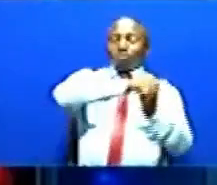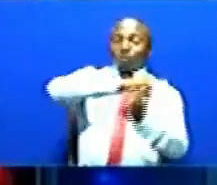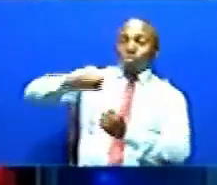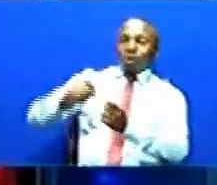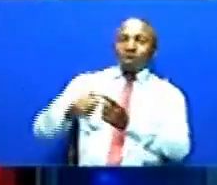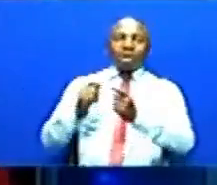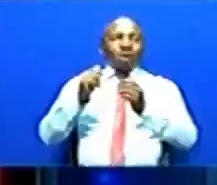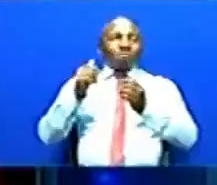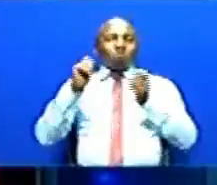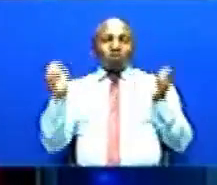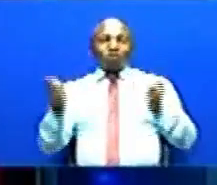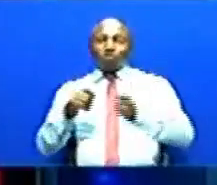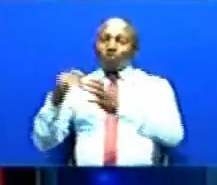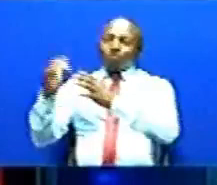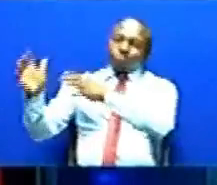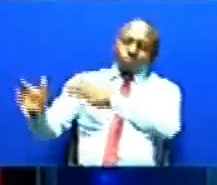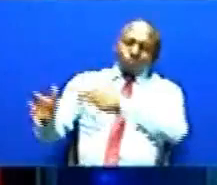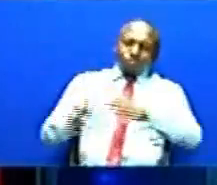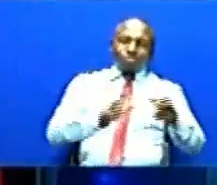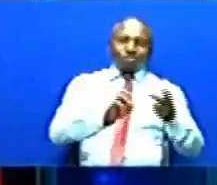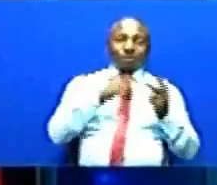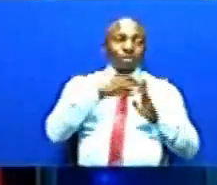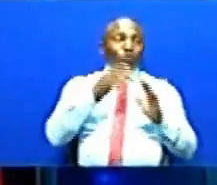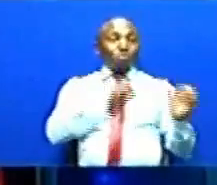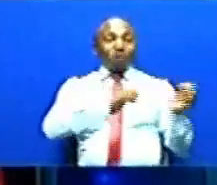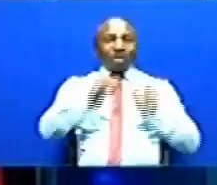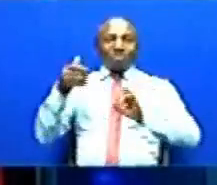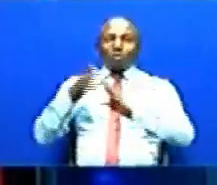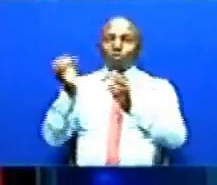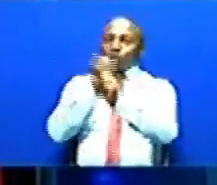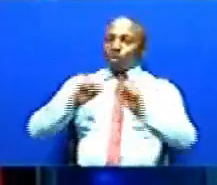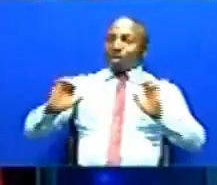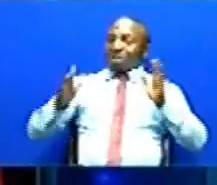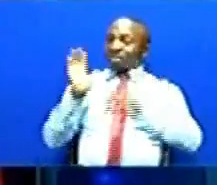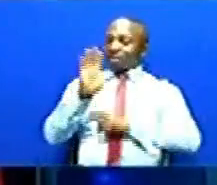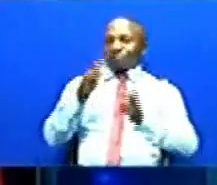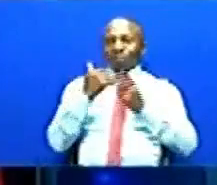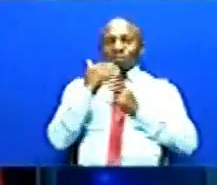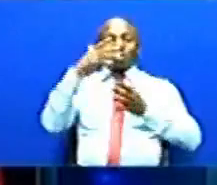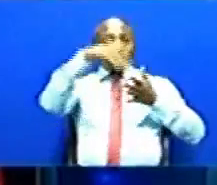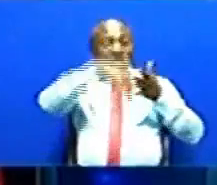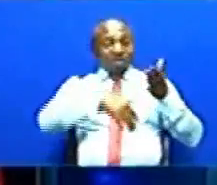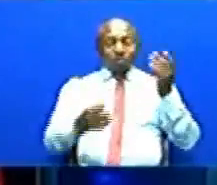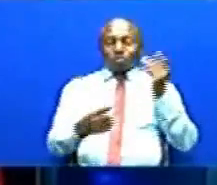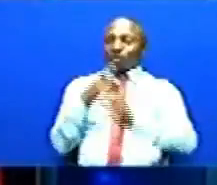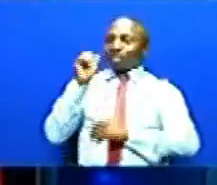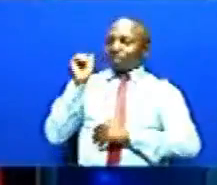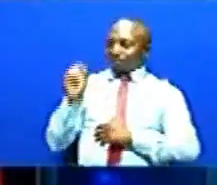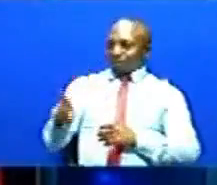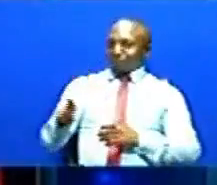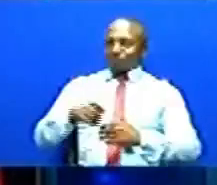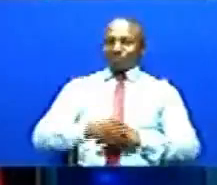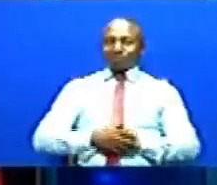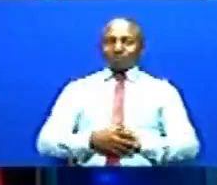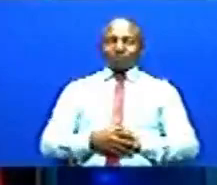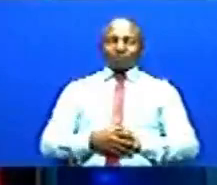mifugo yao, hivyo wamelazimika kuhama ili kunusuru maisha yao. Taarifa zaidi na Irene Makalinga kutoka